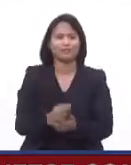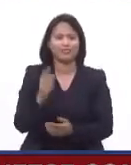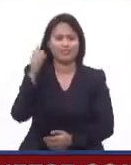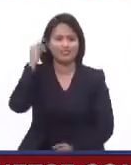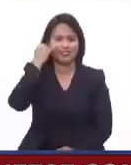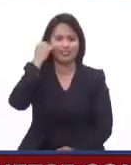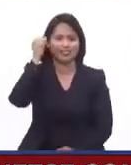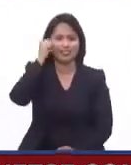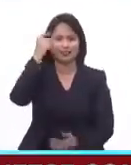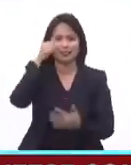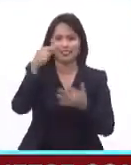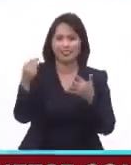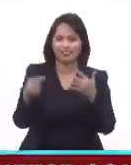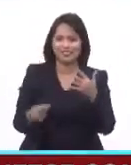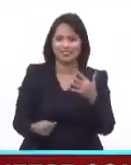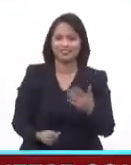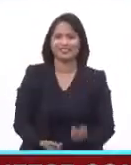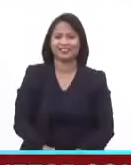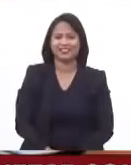Ritalia.